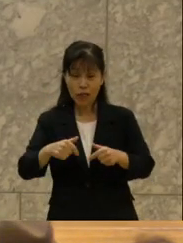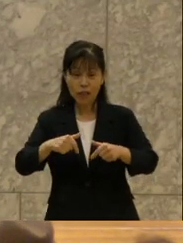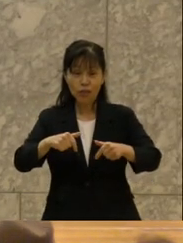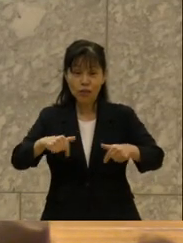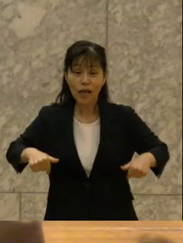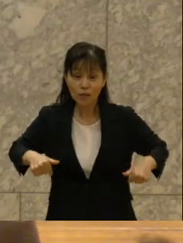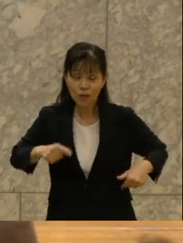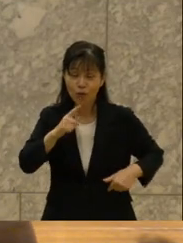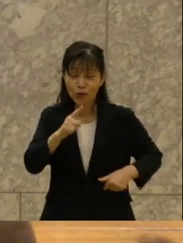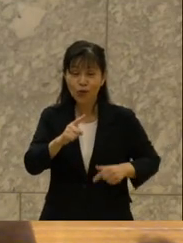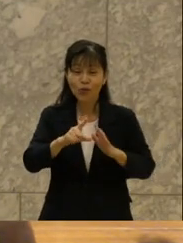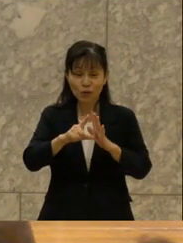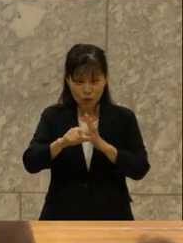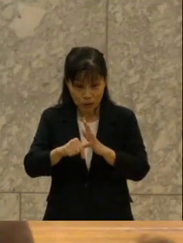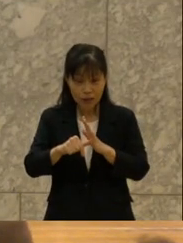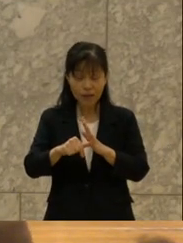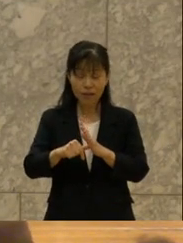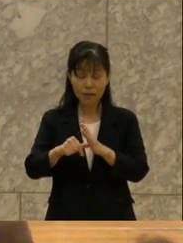もう